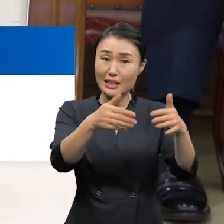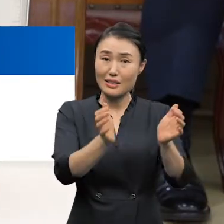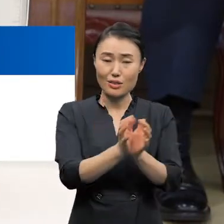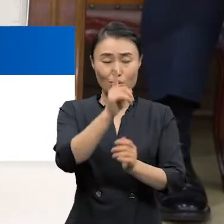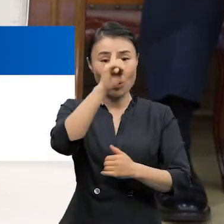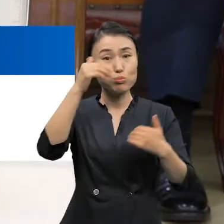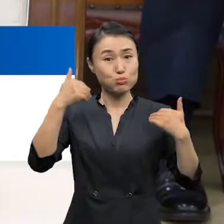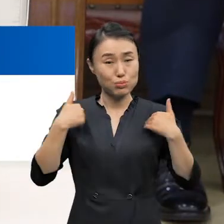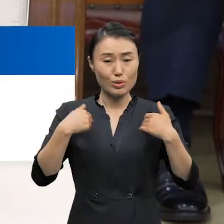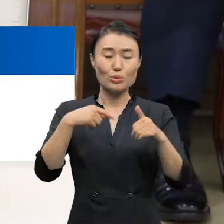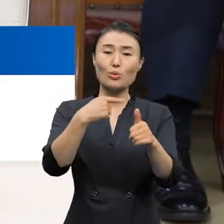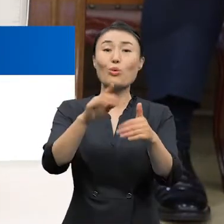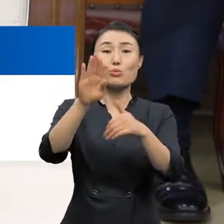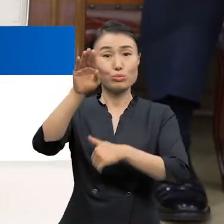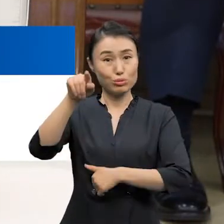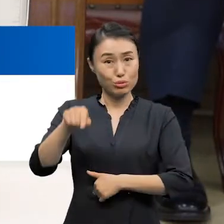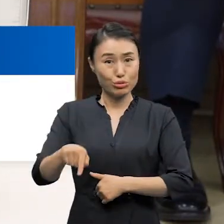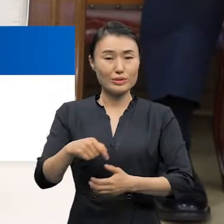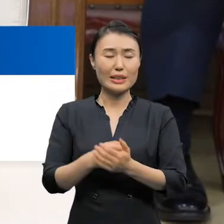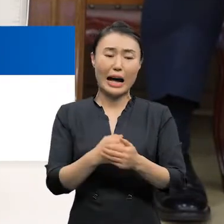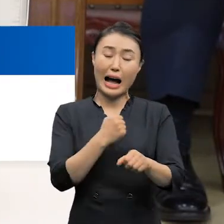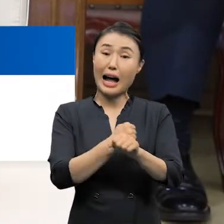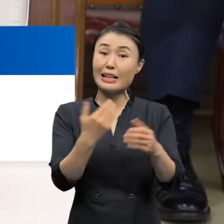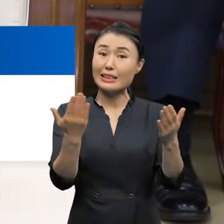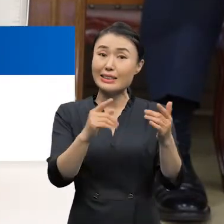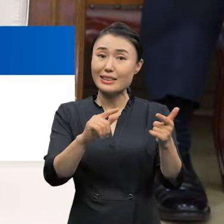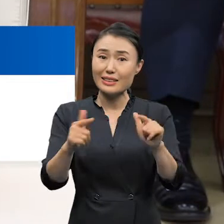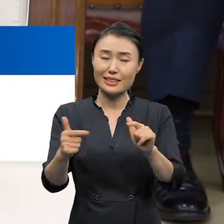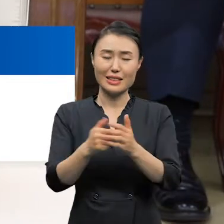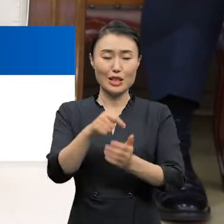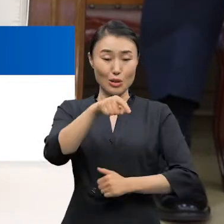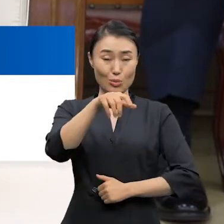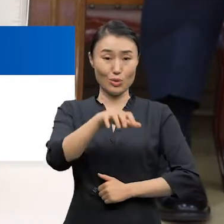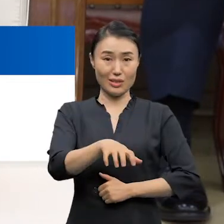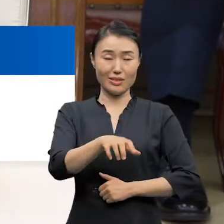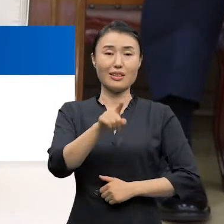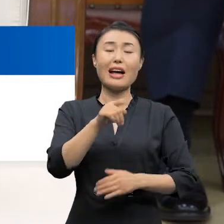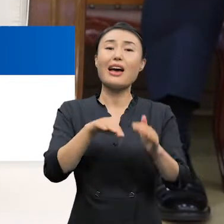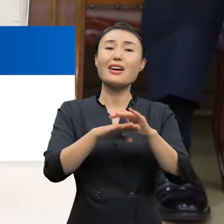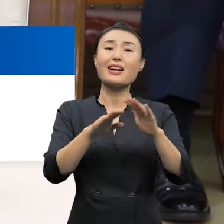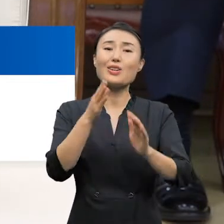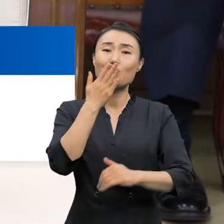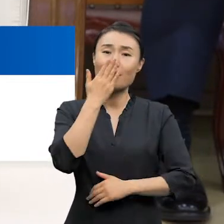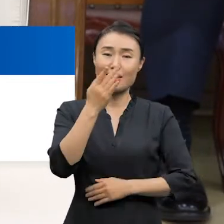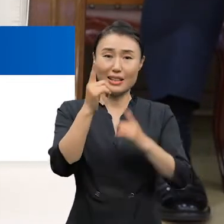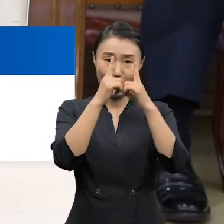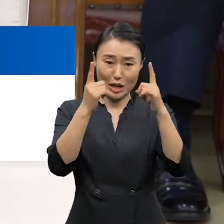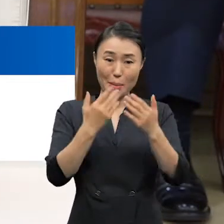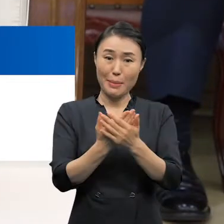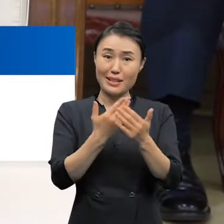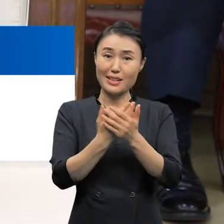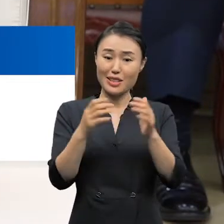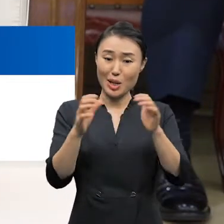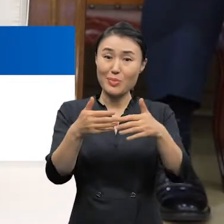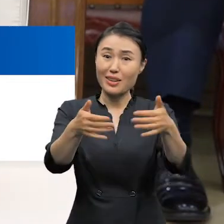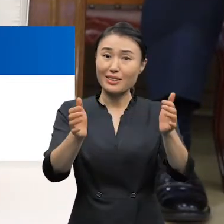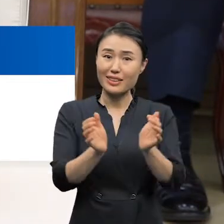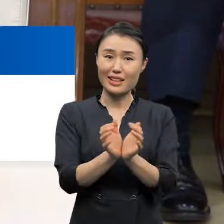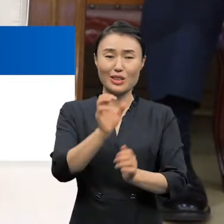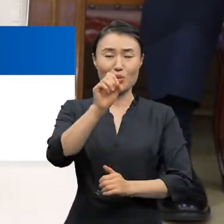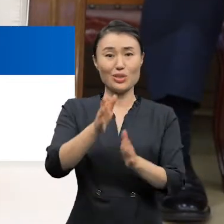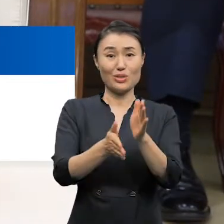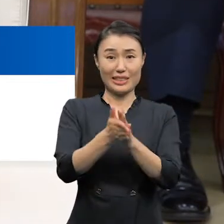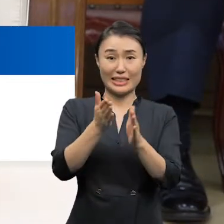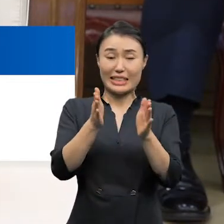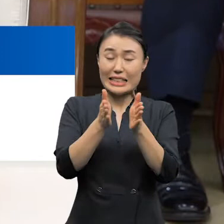정부에서 교육부에서 해주셔야 될 일들은 한 자리에서 원스톱으로 해결할 수 있는 이런 대학 발전 협력단이 광주시에서